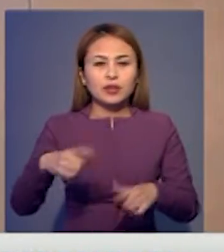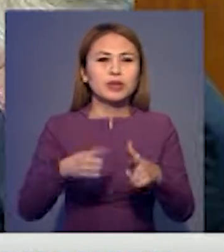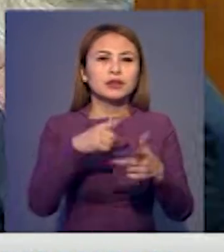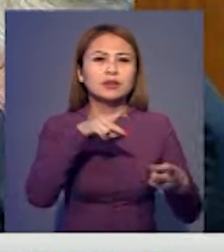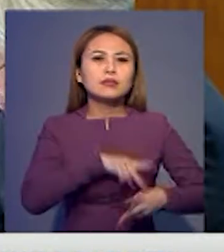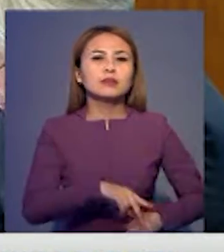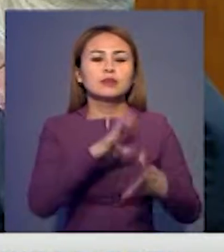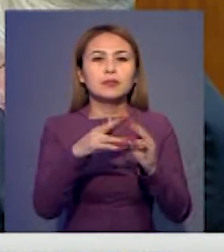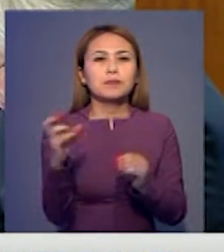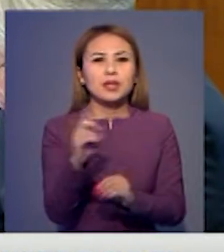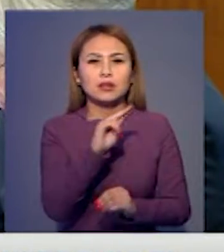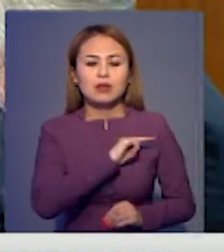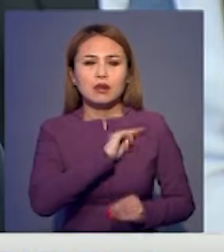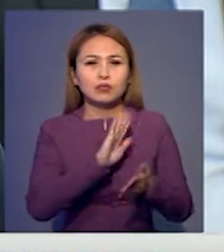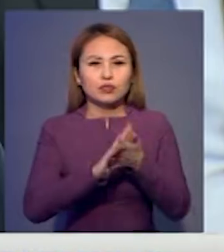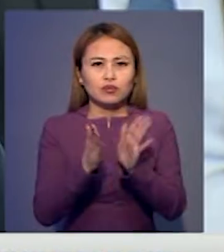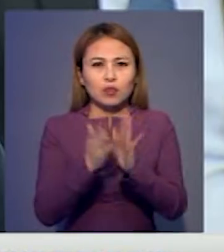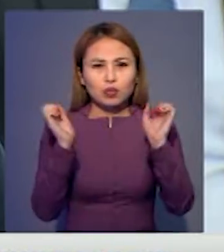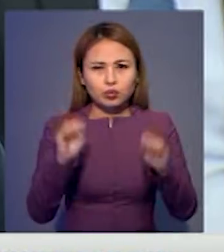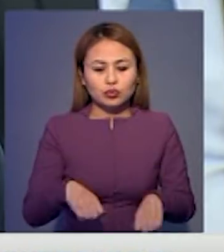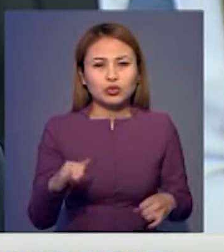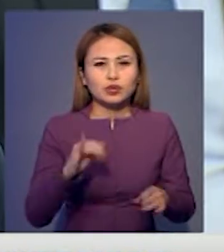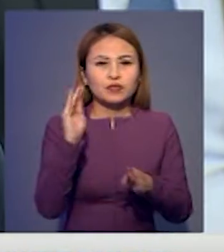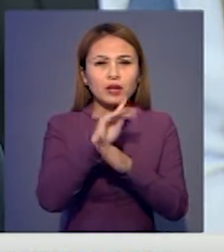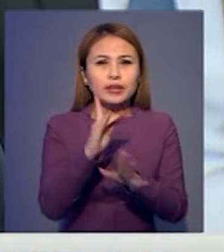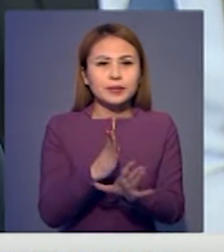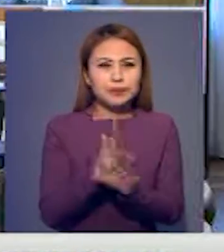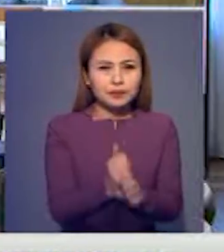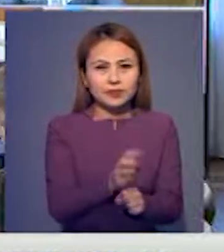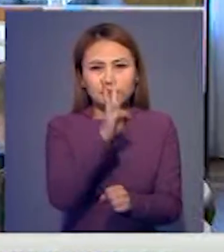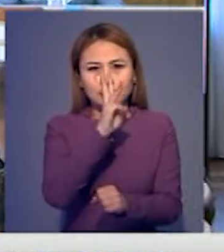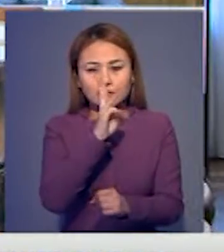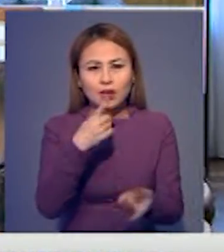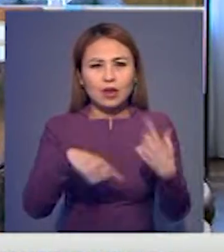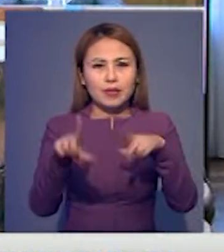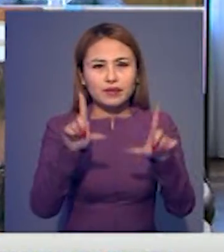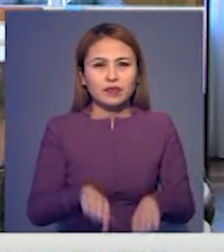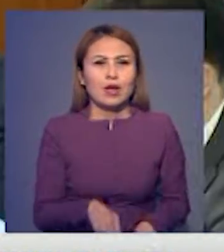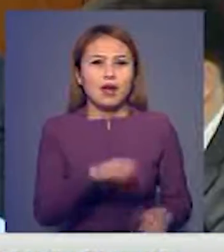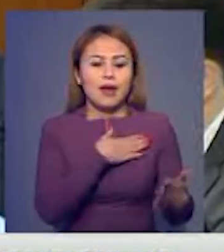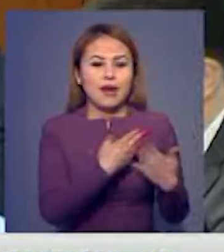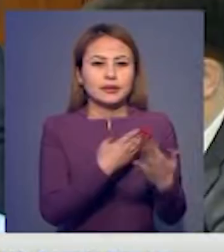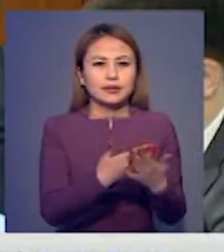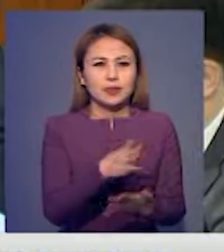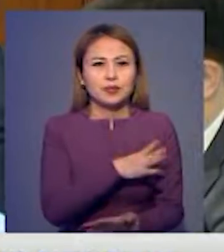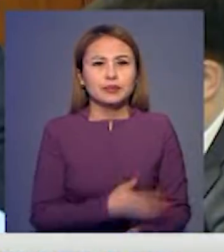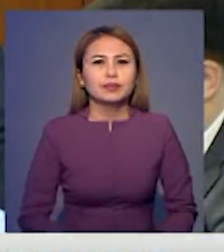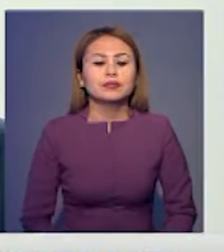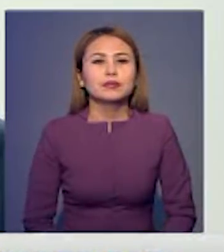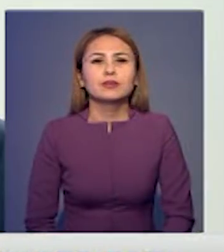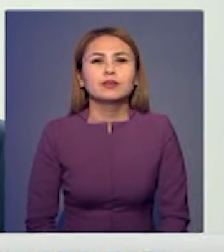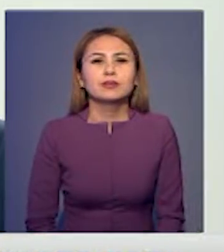еңбек шартынсыз жұмыс істейді. Олардың санын азайту үшін еңбек шартын жасаңыз акциясы қолға алынған.